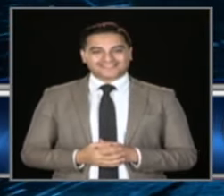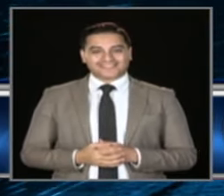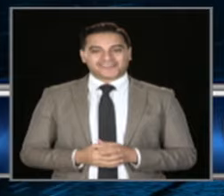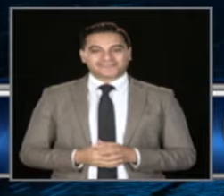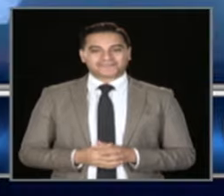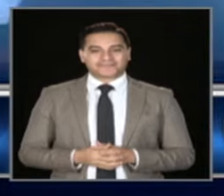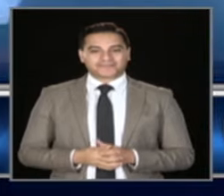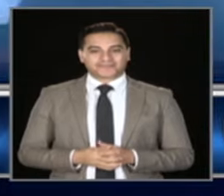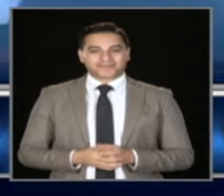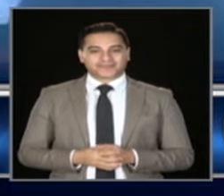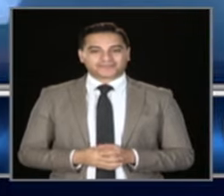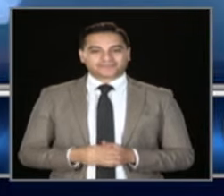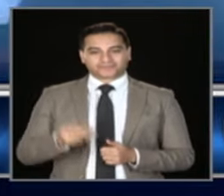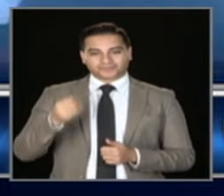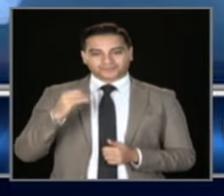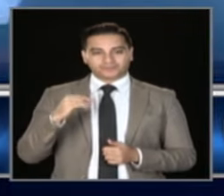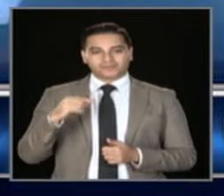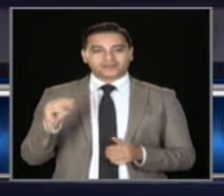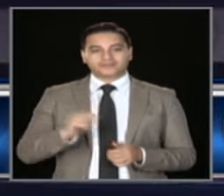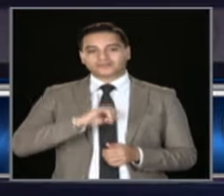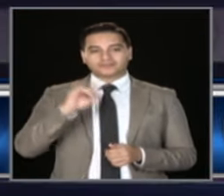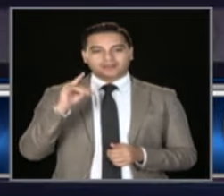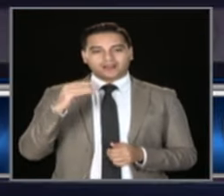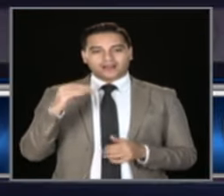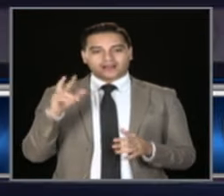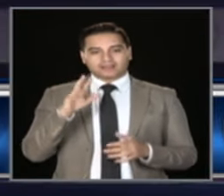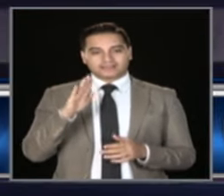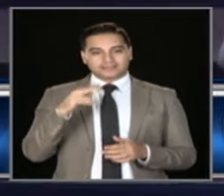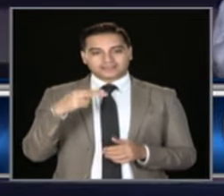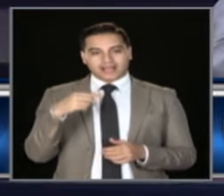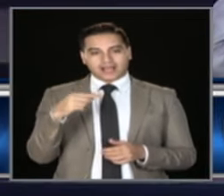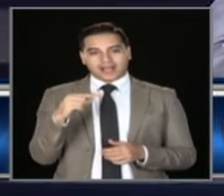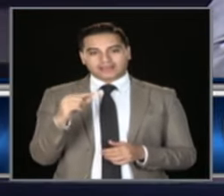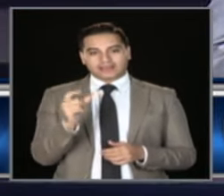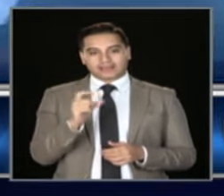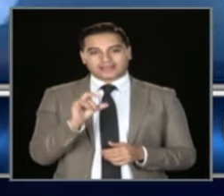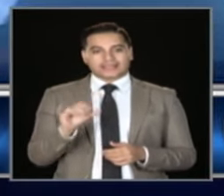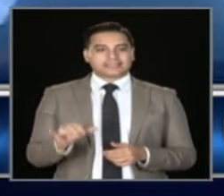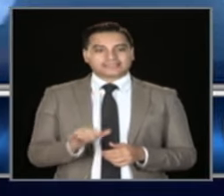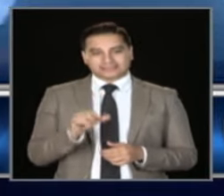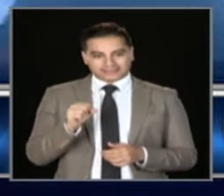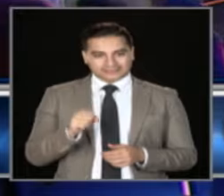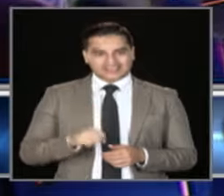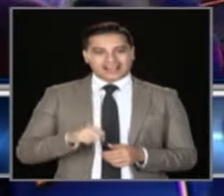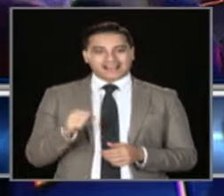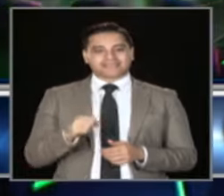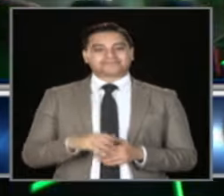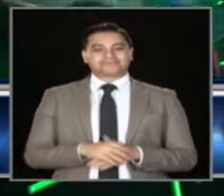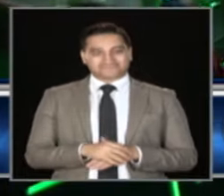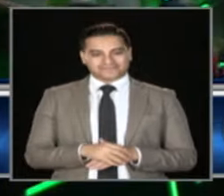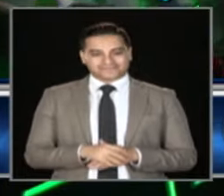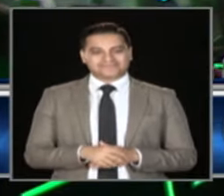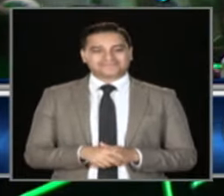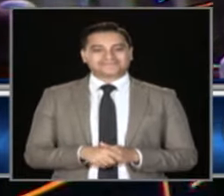الصوره احمد صلاح السعدني احمد صلاح السعداني طبعا اجابه صحيحه